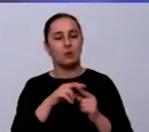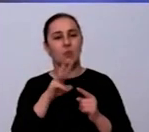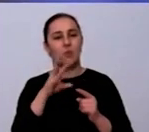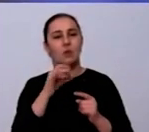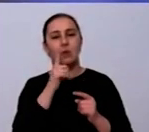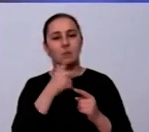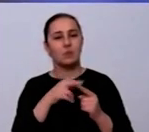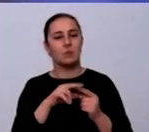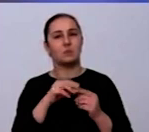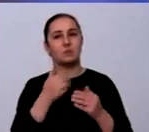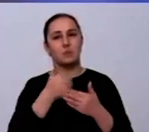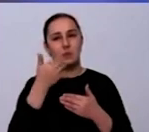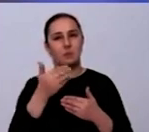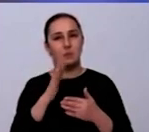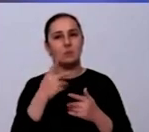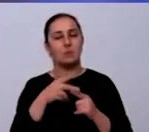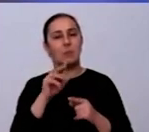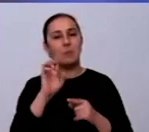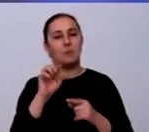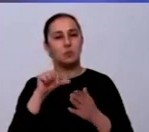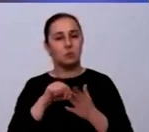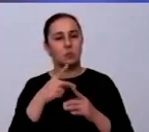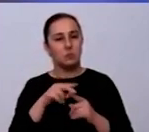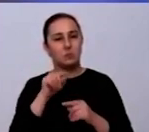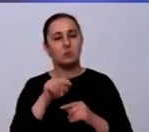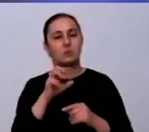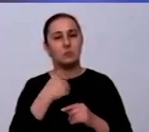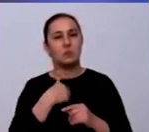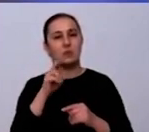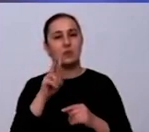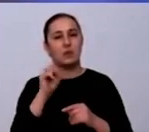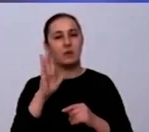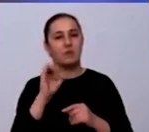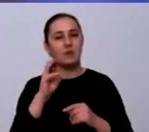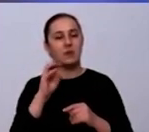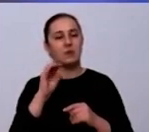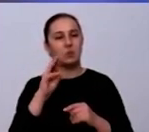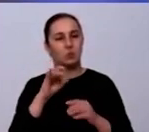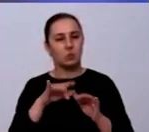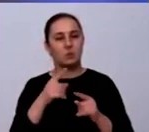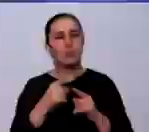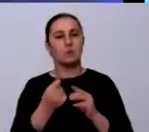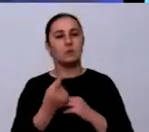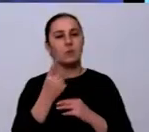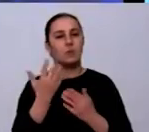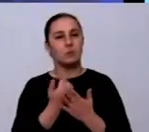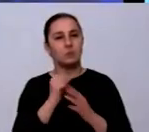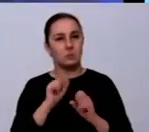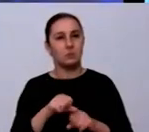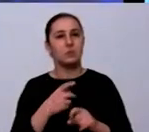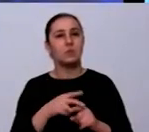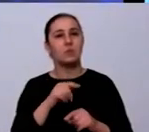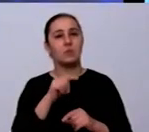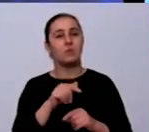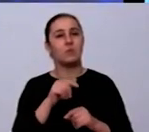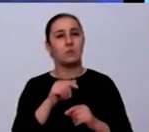beradi. Yoki B tugmasini bosish orqali biz klaviaturani o'zidan ham chiqarib olishimiz mumkin ekan. Endi